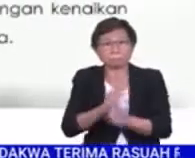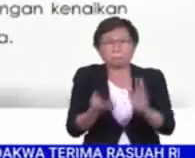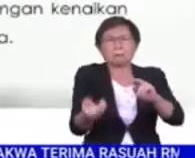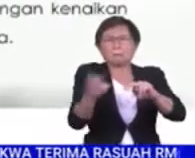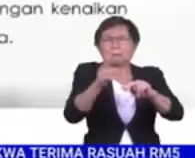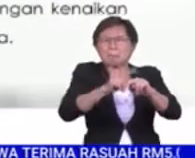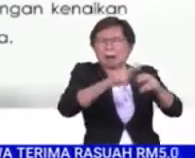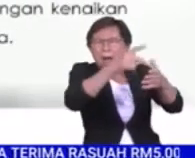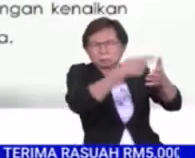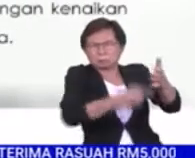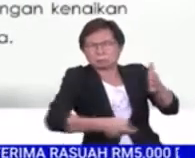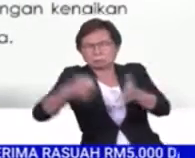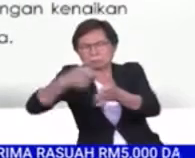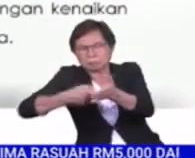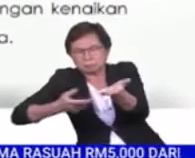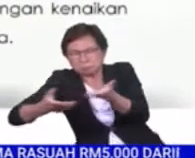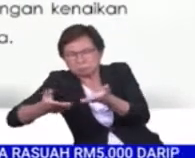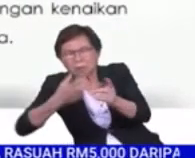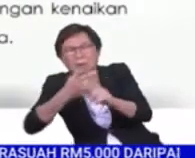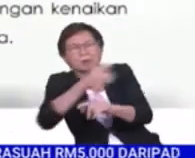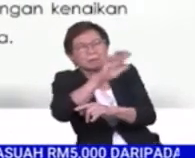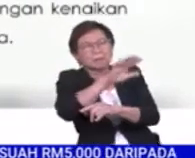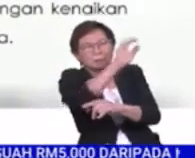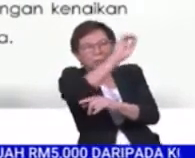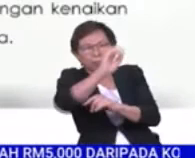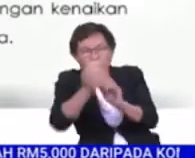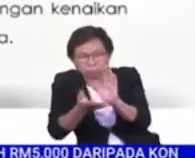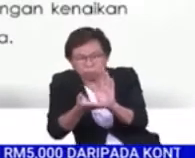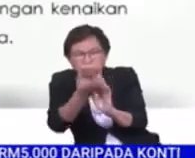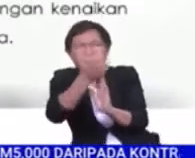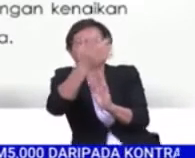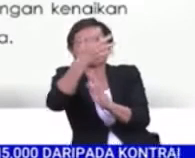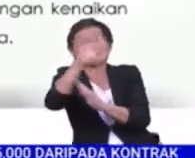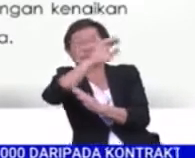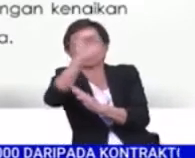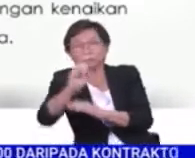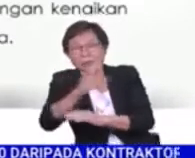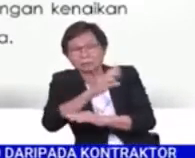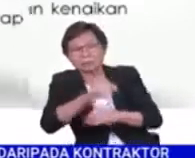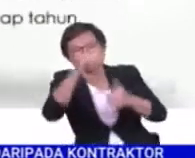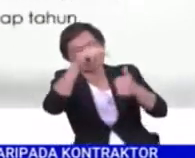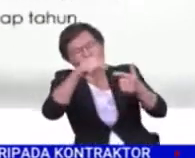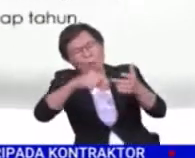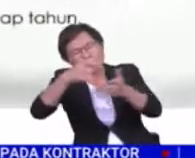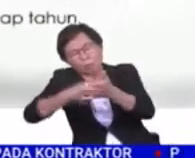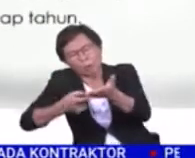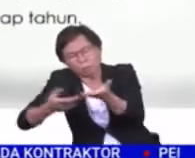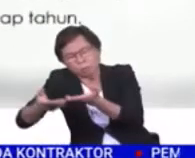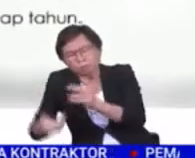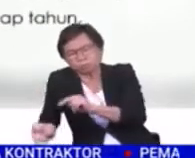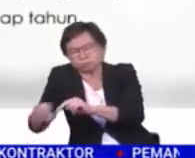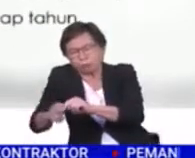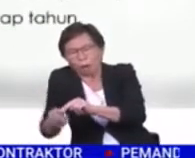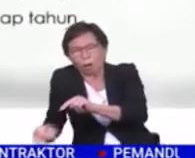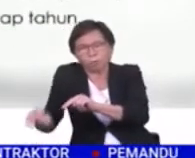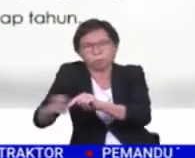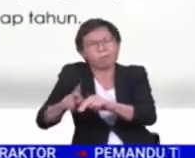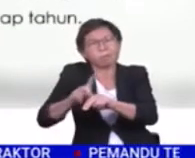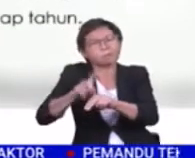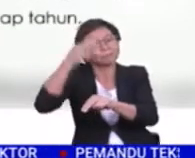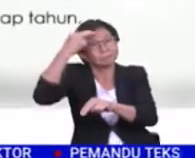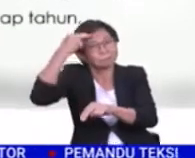peningkatan Cukai dan chest perdebatan daripada 500 kepada 15100 dan beberapa syaithan tambahan di tanah suci